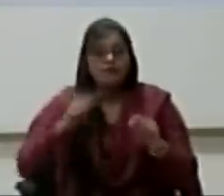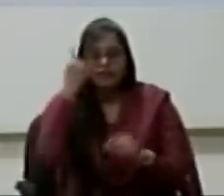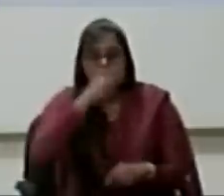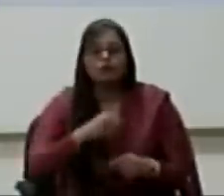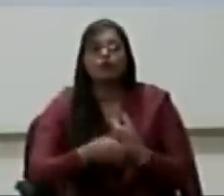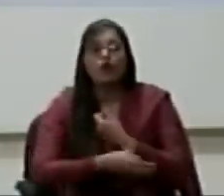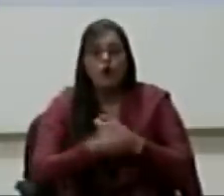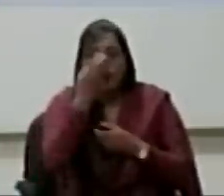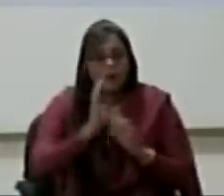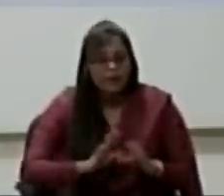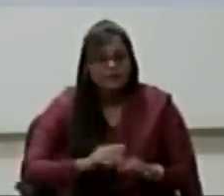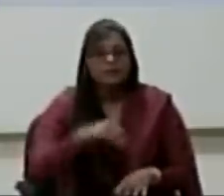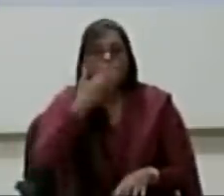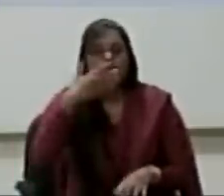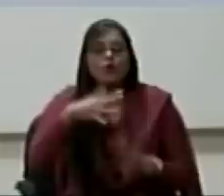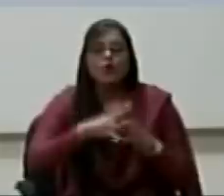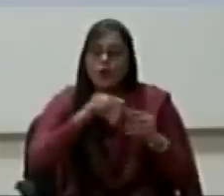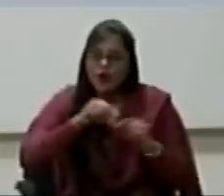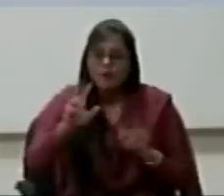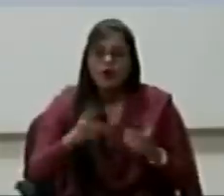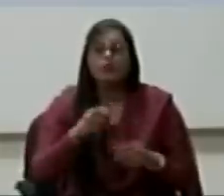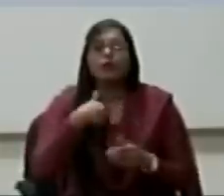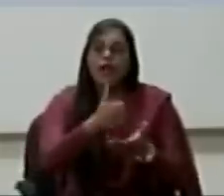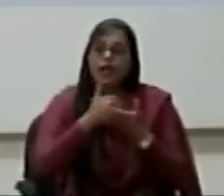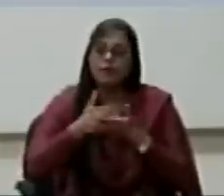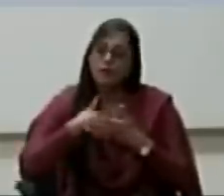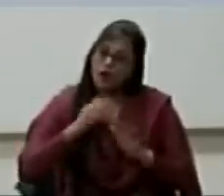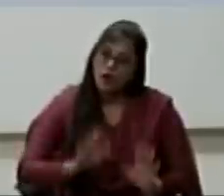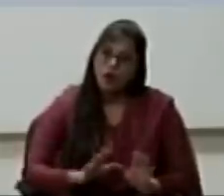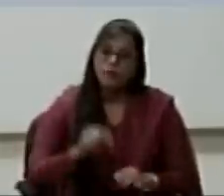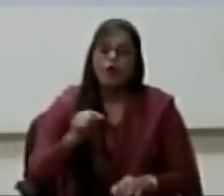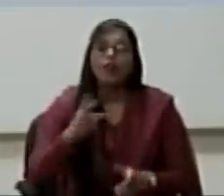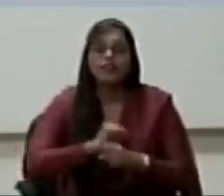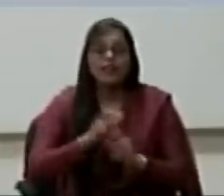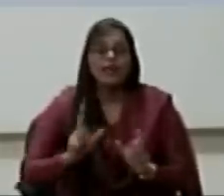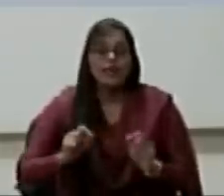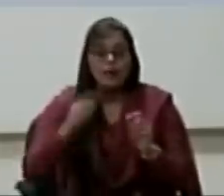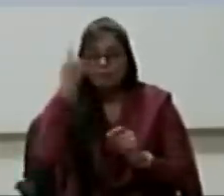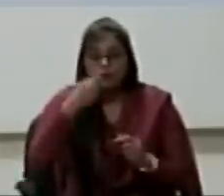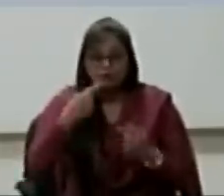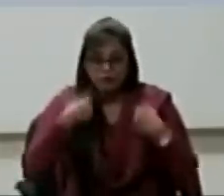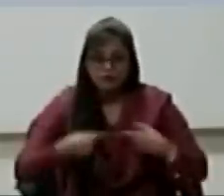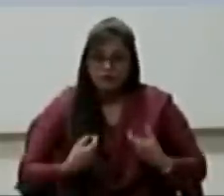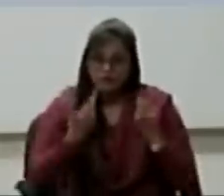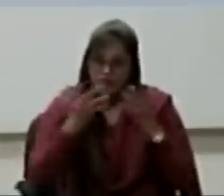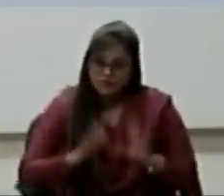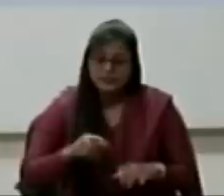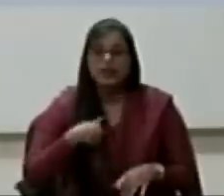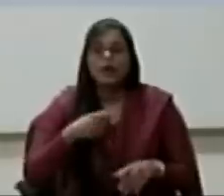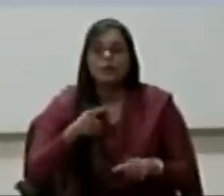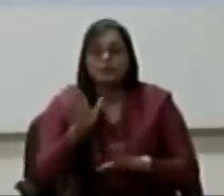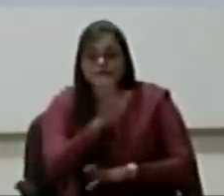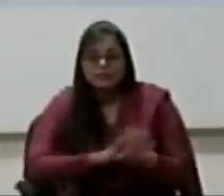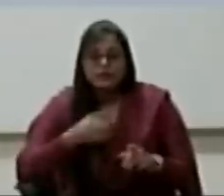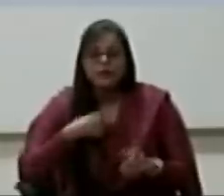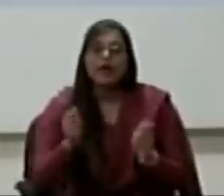জানাবো যে দেশের এই ক্রান্তিকালে সকলে যেন হলো আমাদেরকে সহযোগিতা করেন, যাতে হলো করোনা আক্রান্ত ব্যক্তি আমরা হলো করোনা প্রতিরোধে